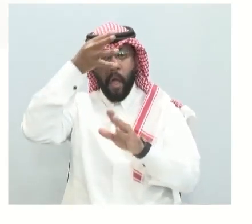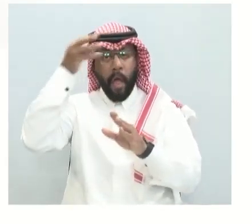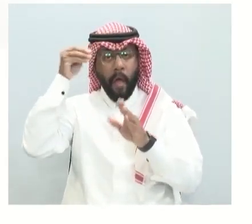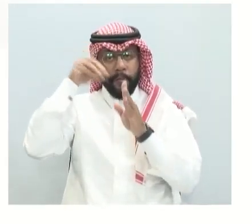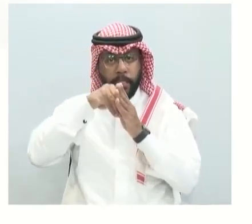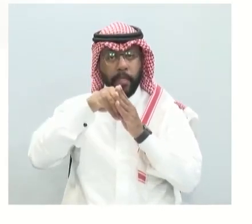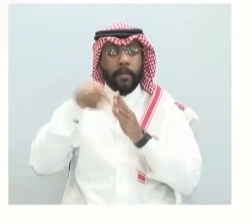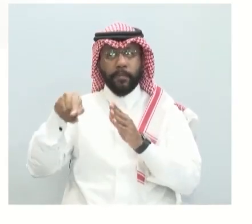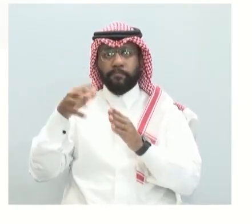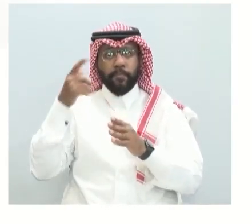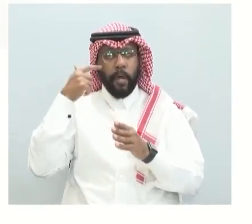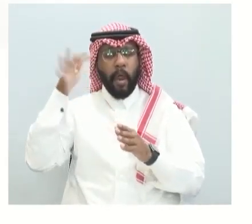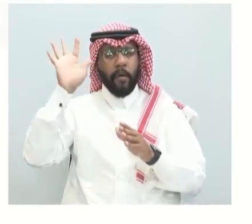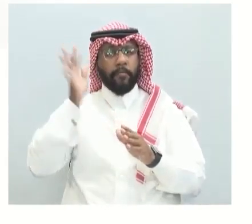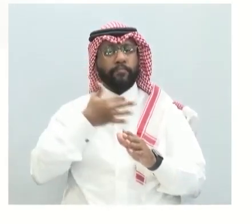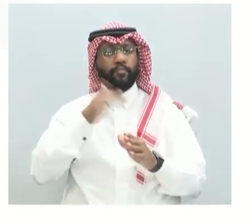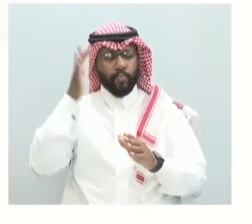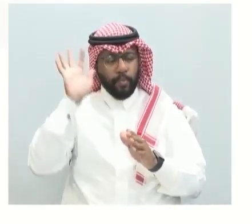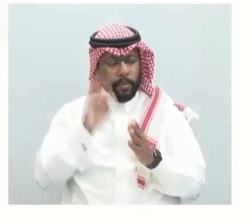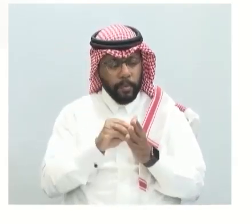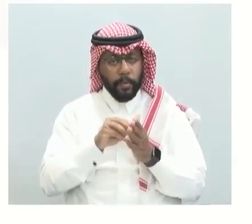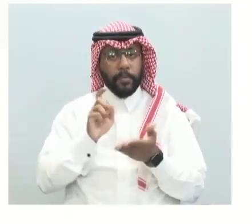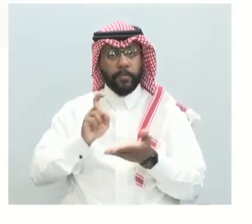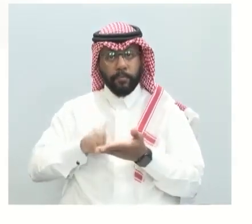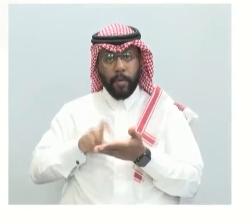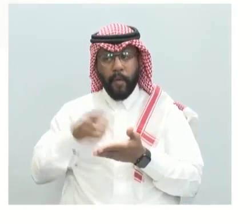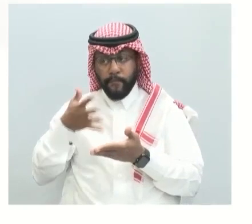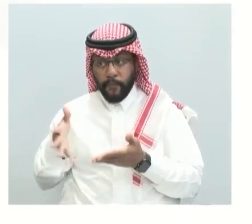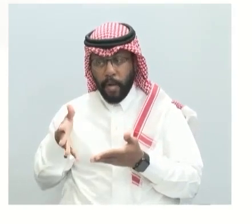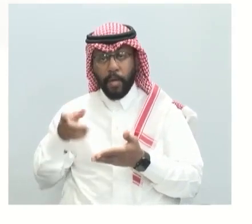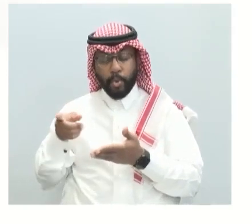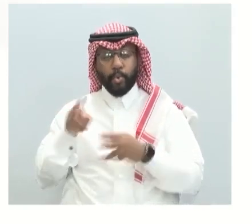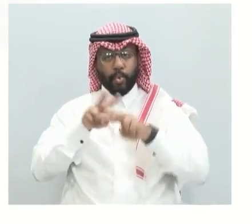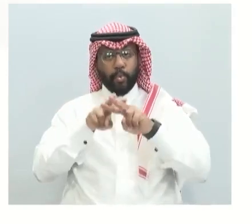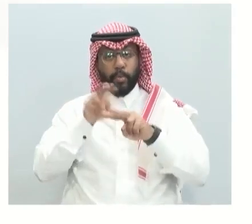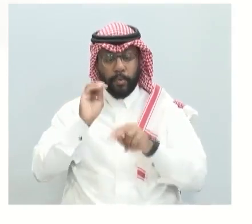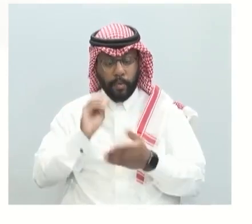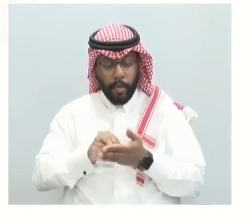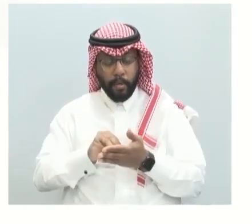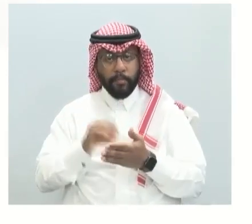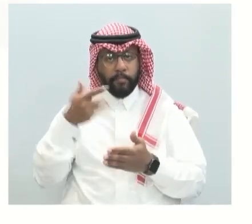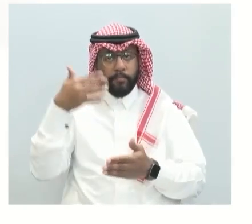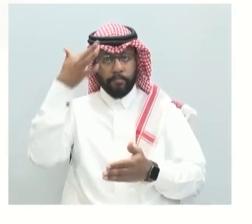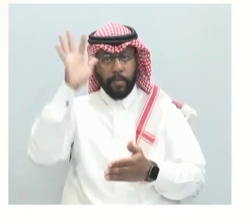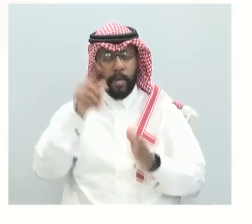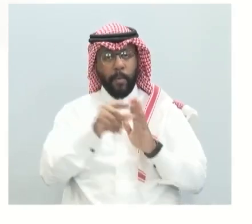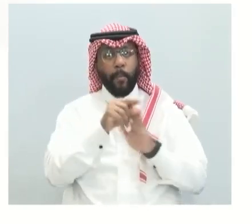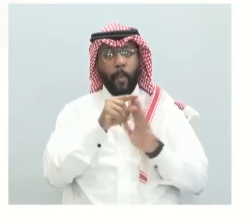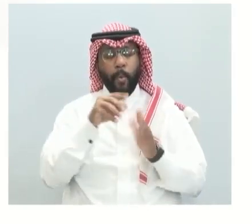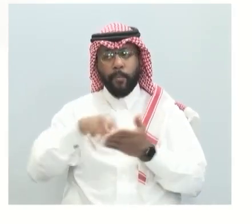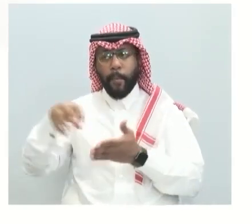كيف يتم اضافتها ما علي الا فقط ان اقوم بالضغط على النجمه فاقوم بكتابه اسم الموقع